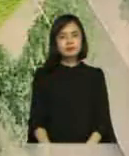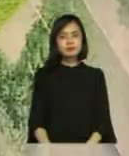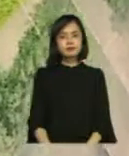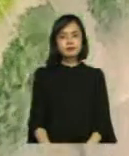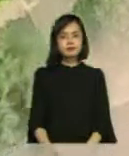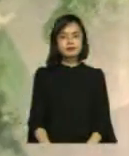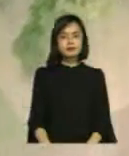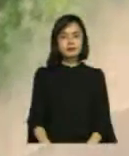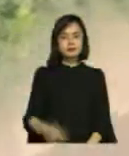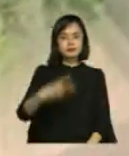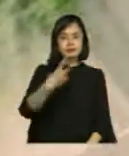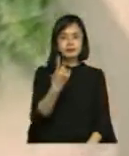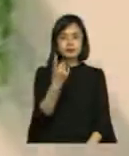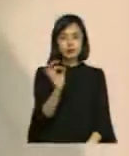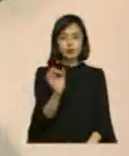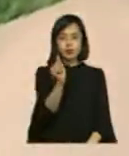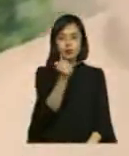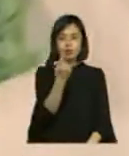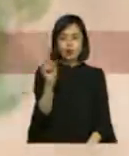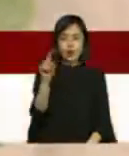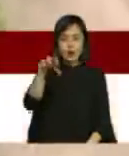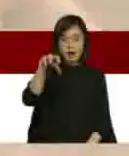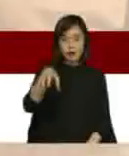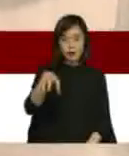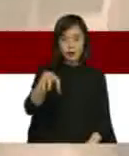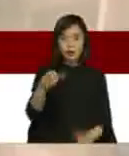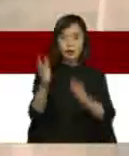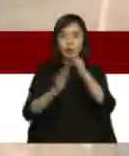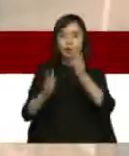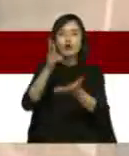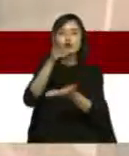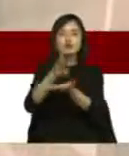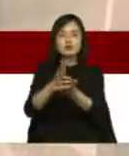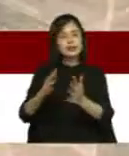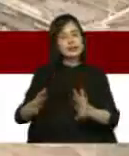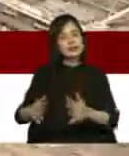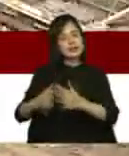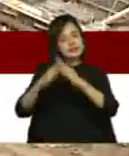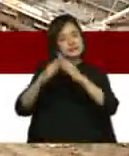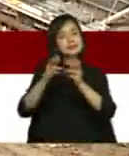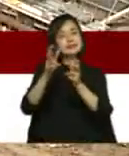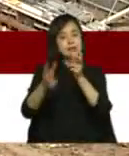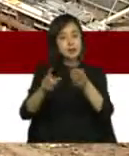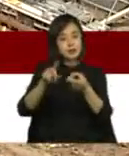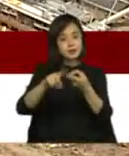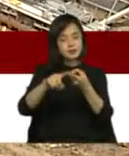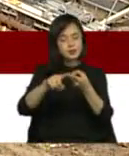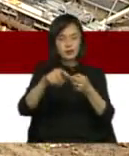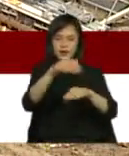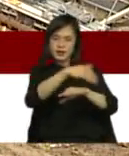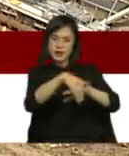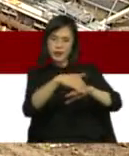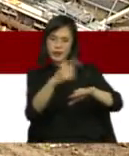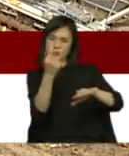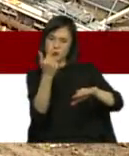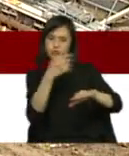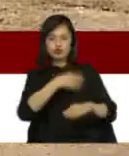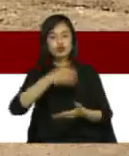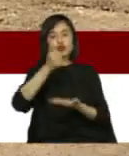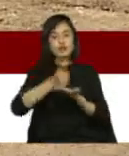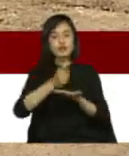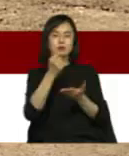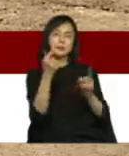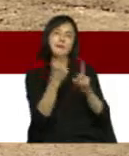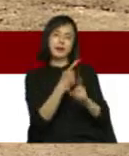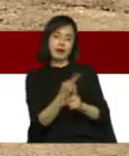또 동 와동 공영주차장 사업은 서구청장 이 교육시설을 넣겠다 며 기존 설계를 변경했는데 이 과정에서 추가